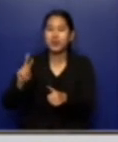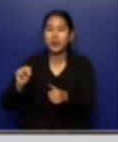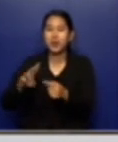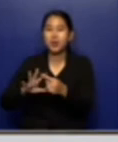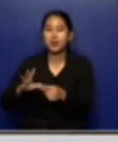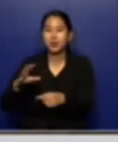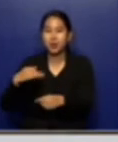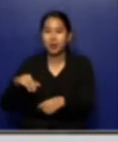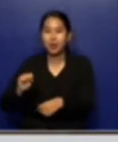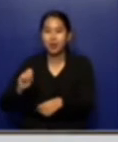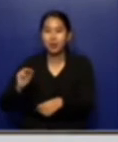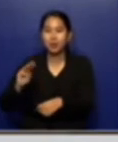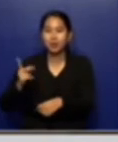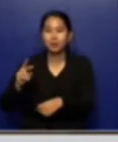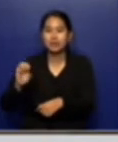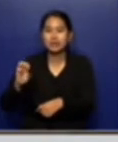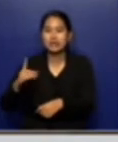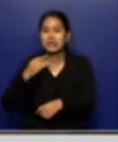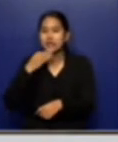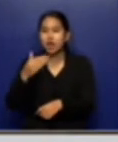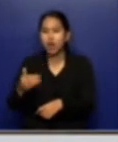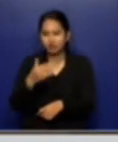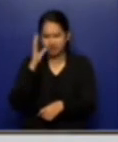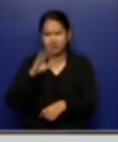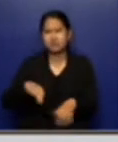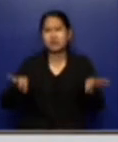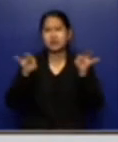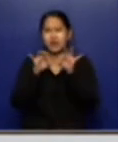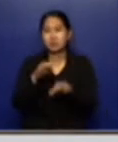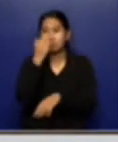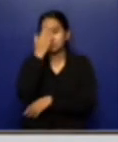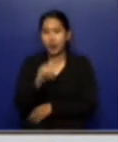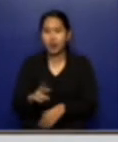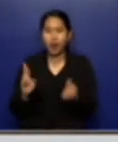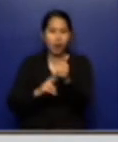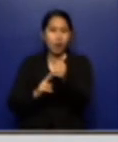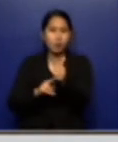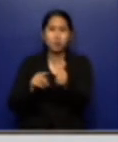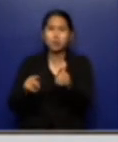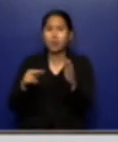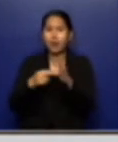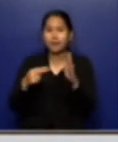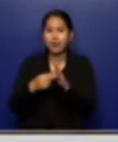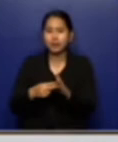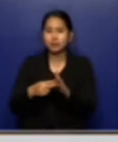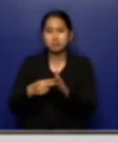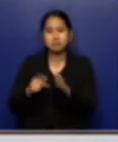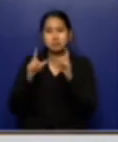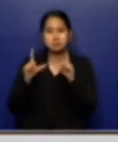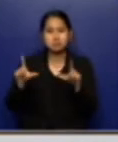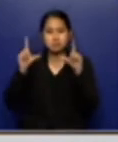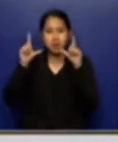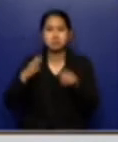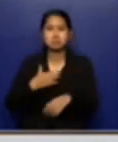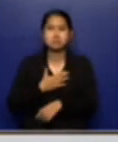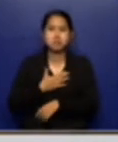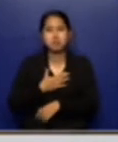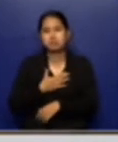มันจำเป็นต้องพูดท่านประธานเพราะรองวิษณุนี่เป็นรุ่นใหญ่ฮะเป็นเบอร์ใหญ่ผมมันเบอร์เล็กท่านประธ